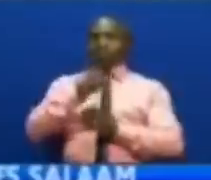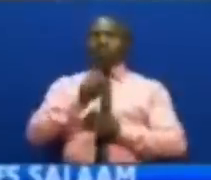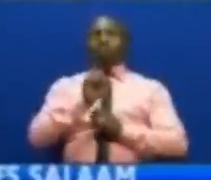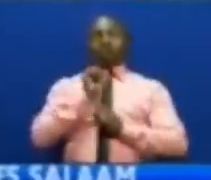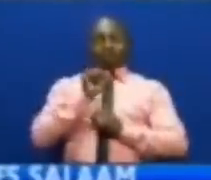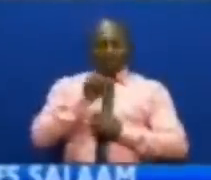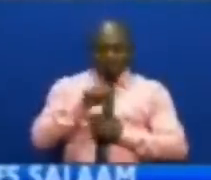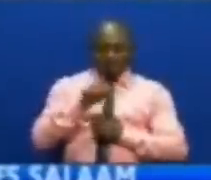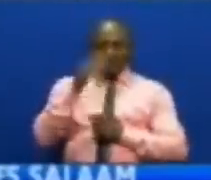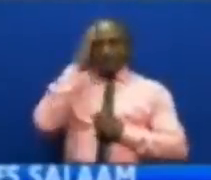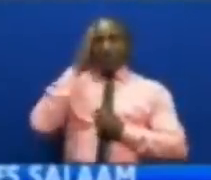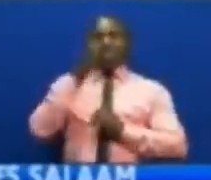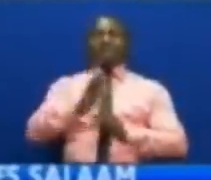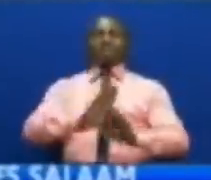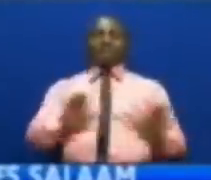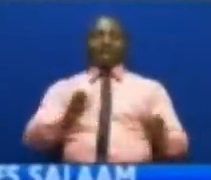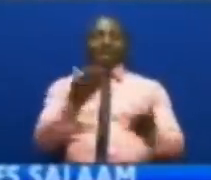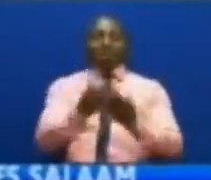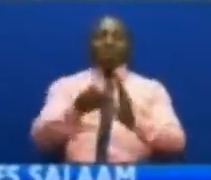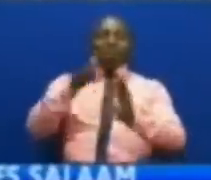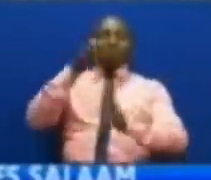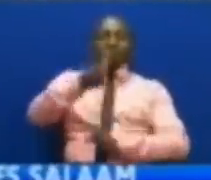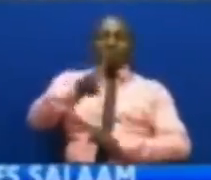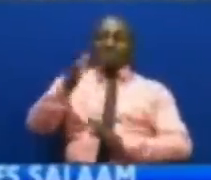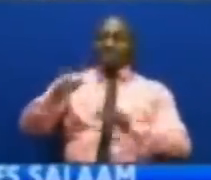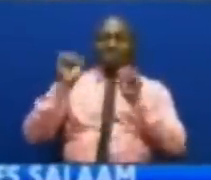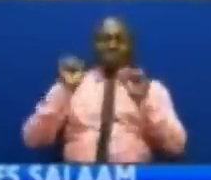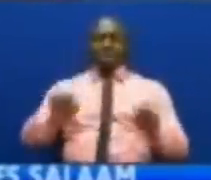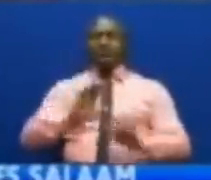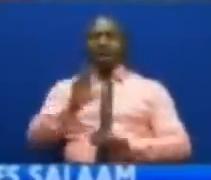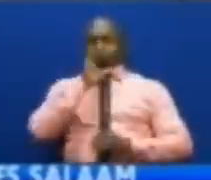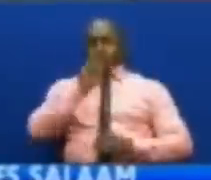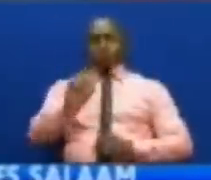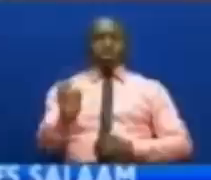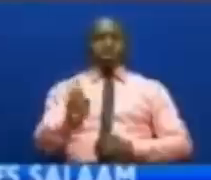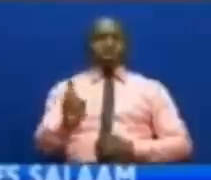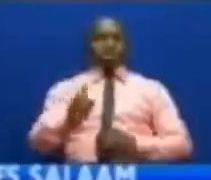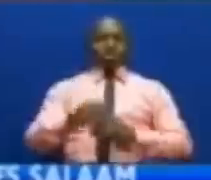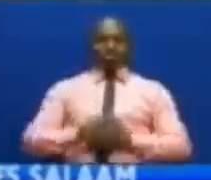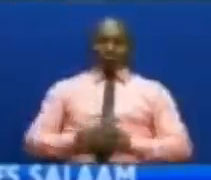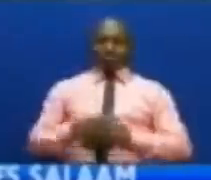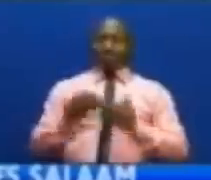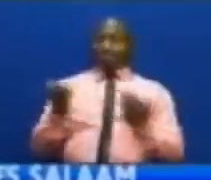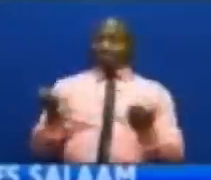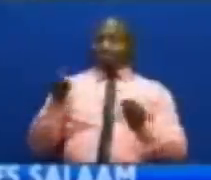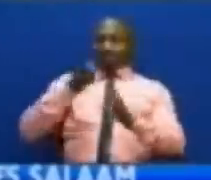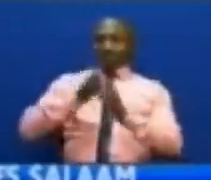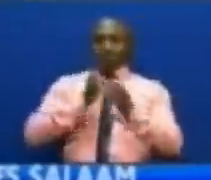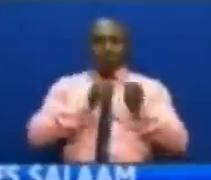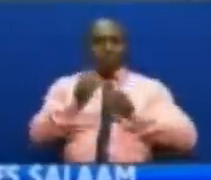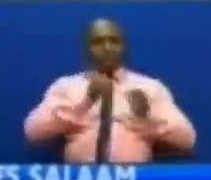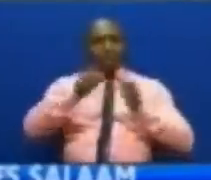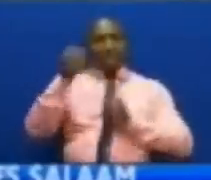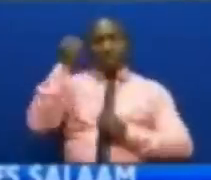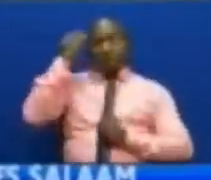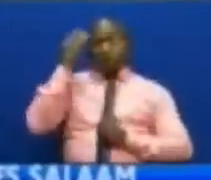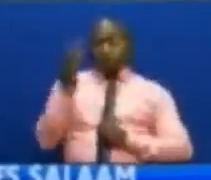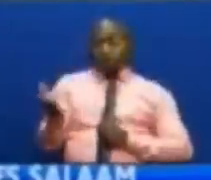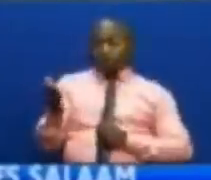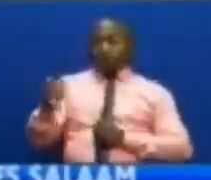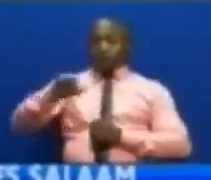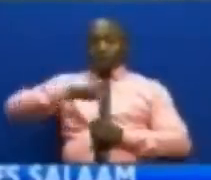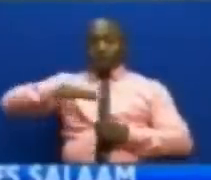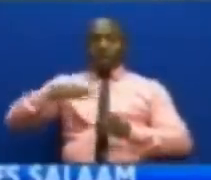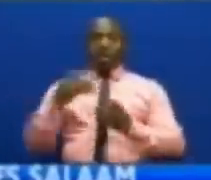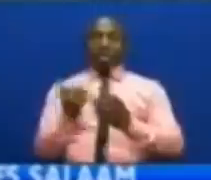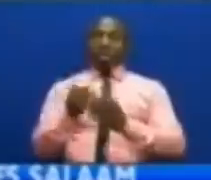usipopewa mikono na mwezio, usione kwamba usinune. Katika kukabiliana na maambukizi ya ugonjwa huo katika ukanda wa Jumuiya ya Maendeleo